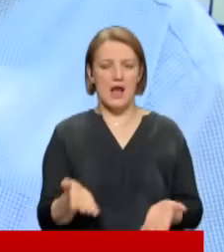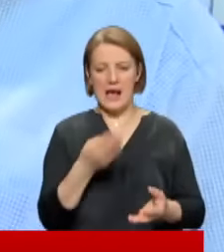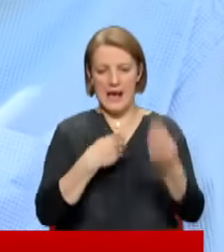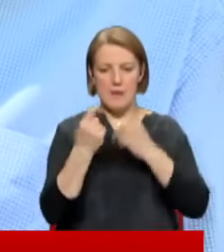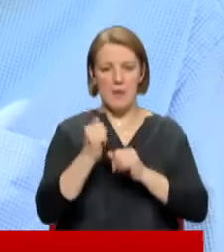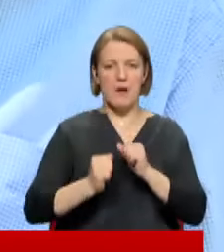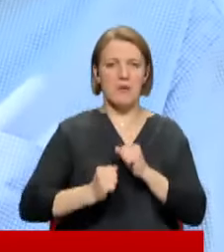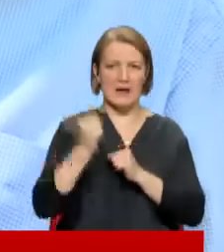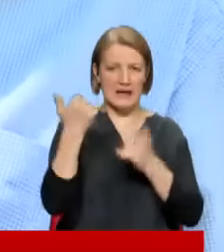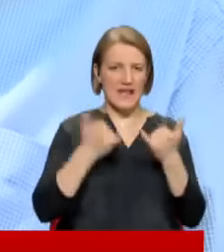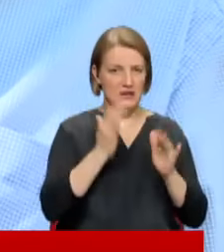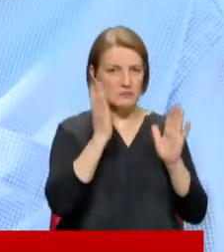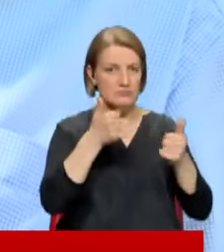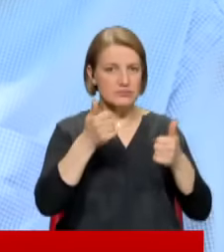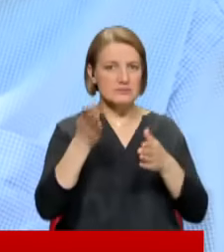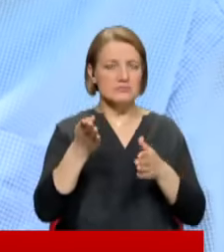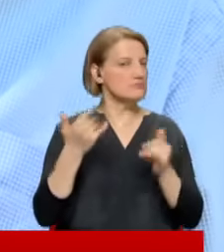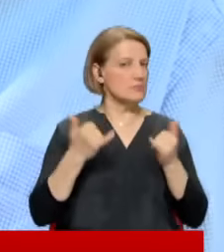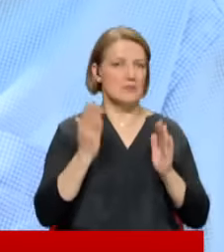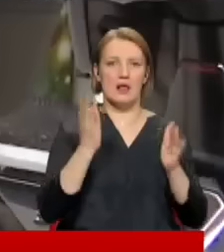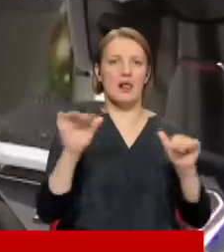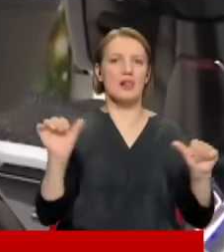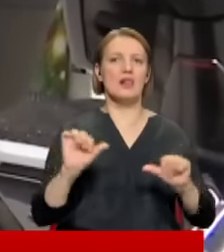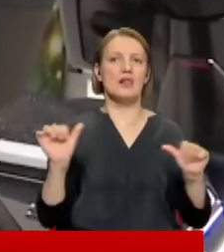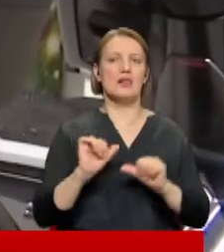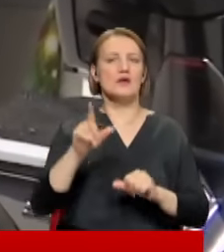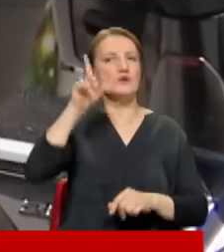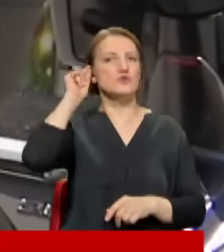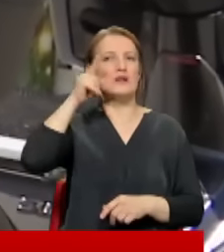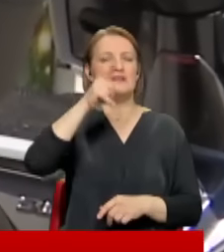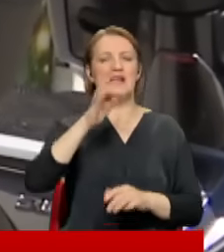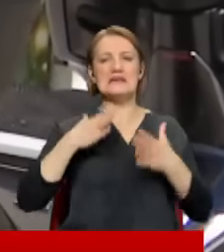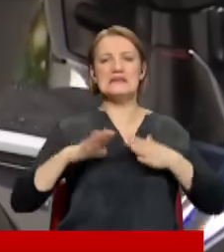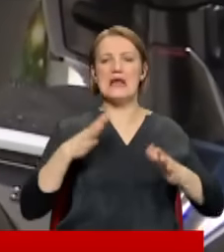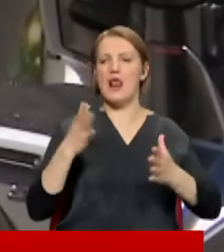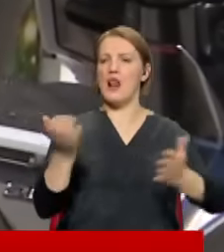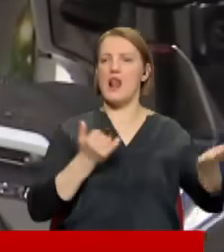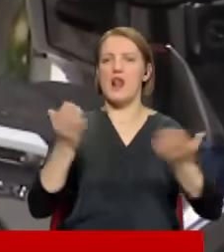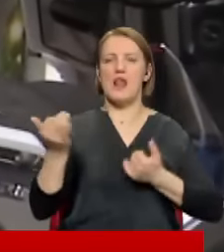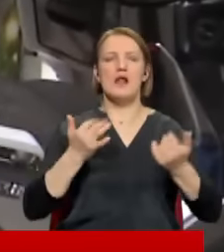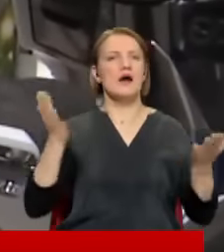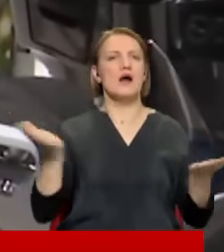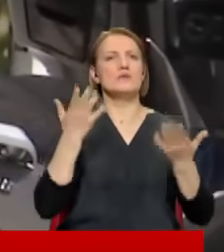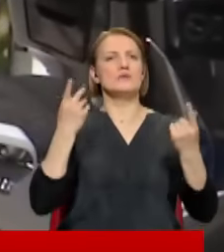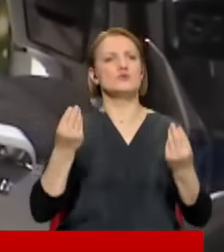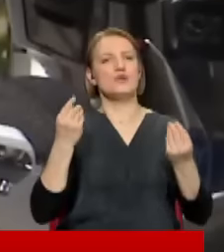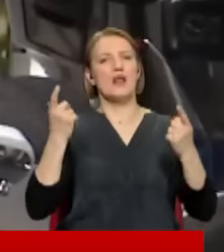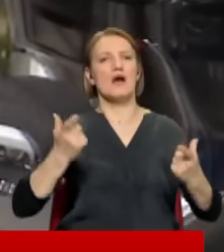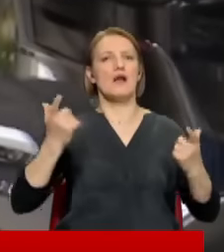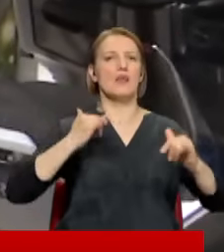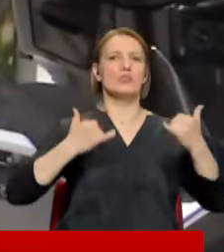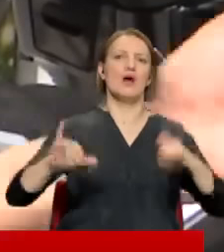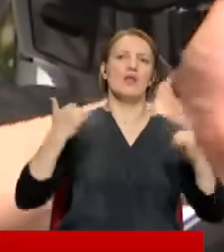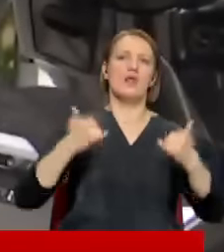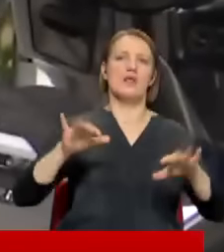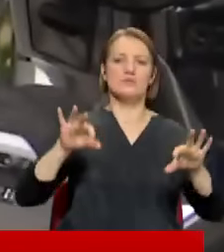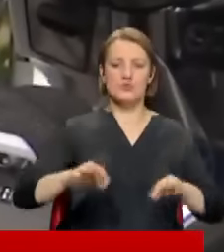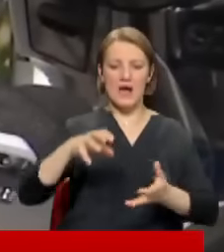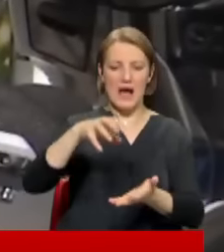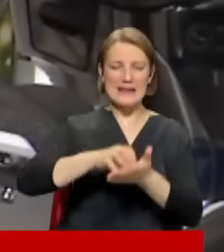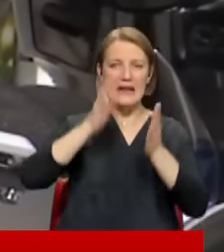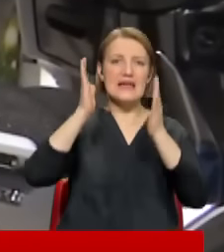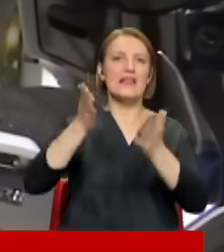da artıyor. Tatile gidebiliyor musunuz? Tatile gidemiyoruz. Yunanistan'dakiler istediklerini alabiliyorlar, en güzel yerlerde tatil yapabiliyorlar. Şuradan bir